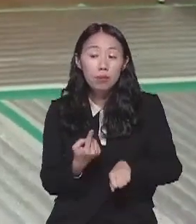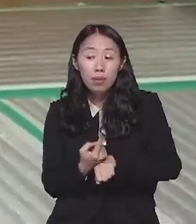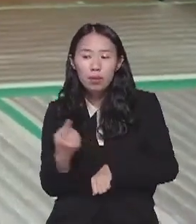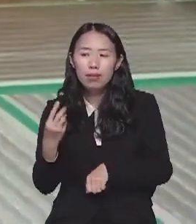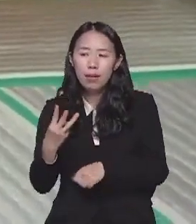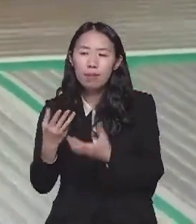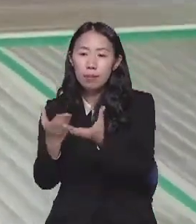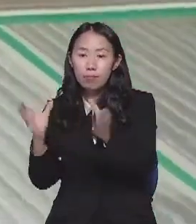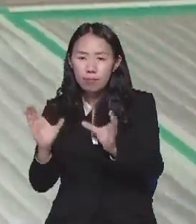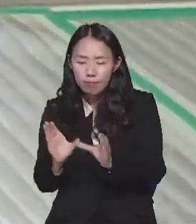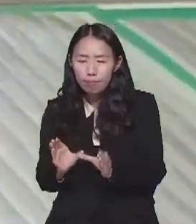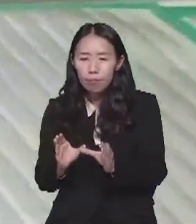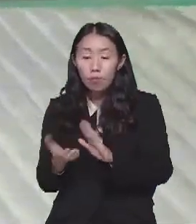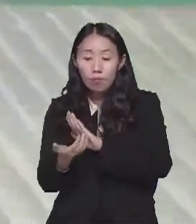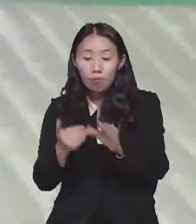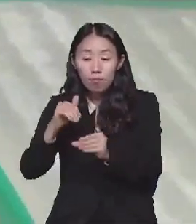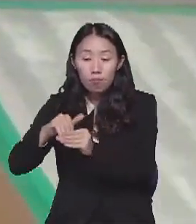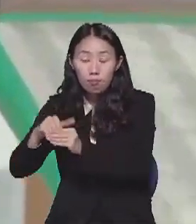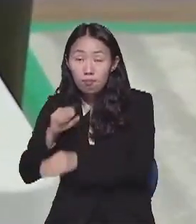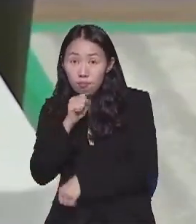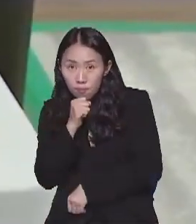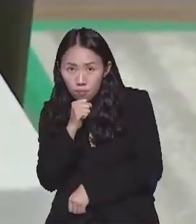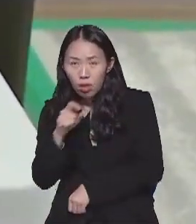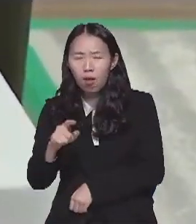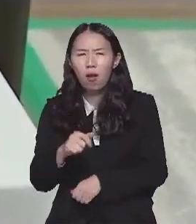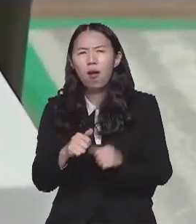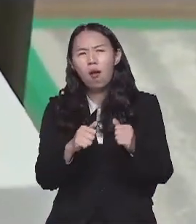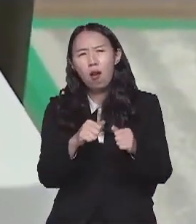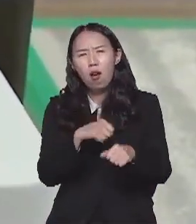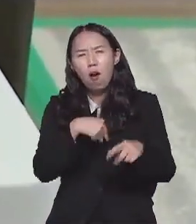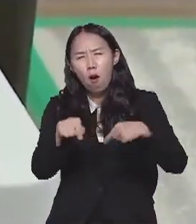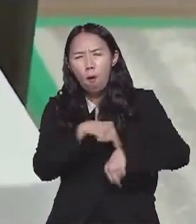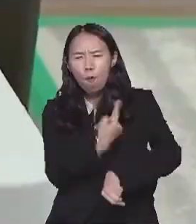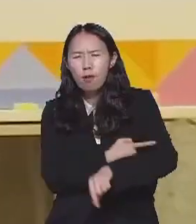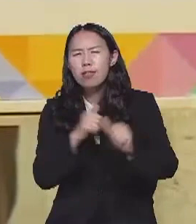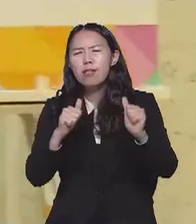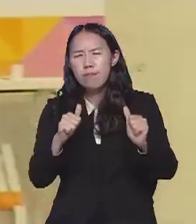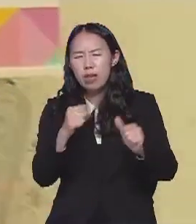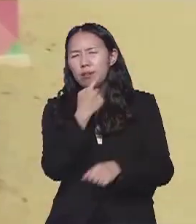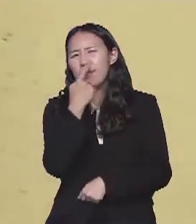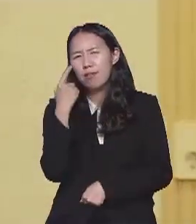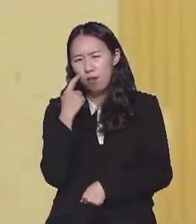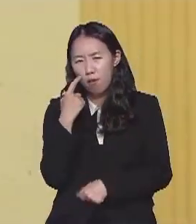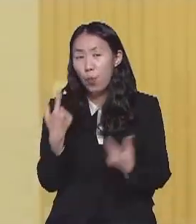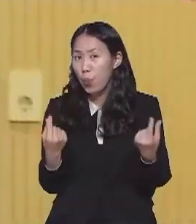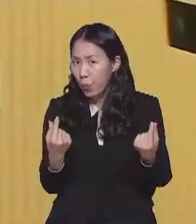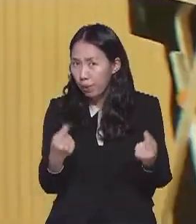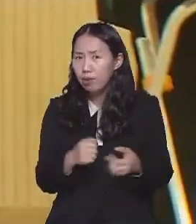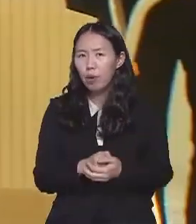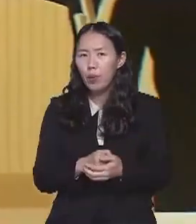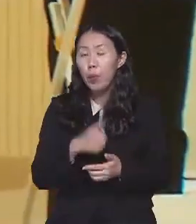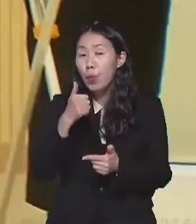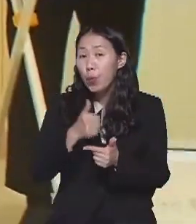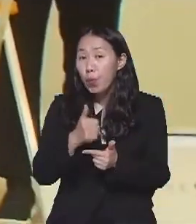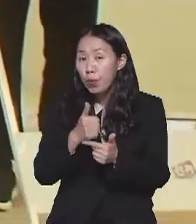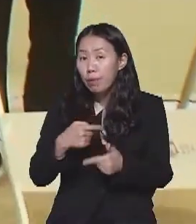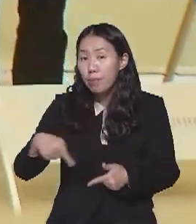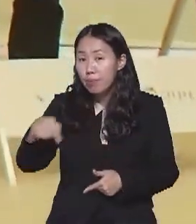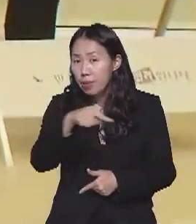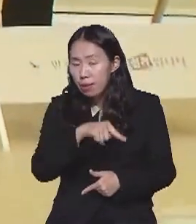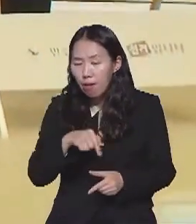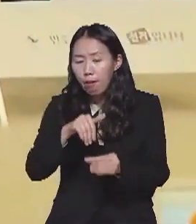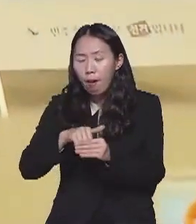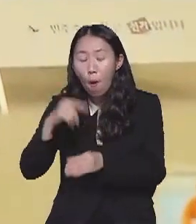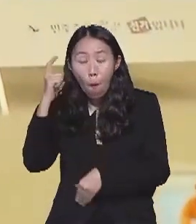제3지대에서는 높은 사전투표율이 정권 심판론이라는 점에는 동의하면서도 호남에서 높은 투표율은 민주당 외에